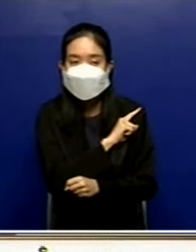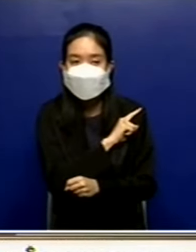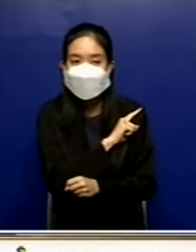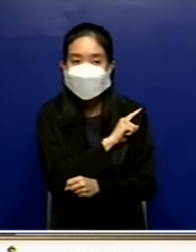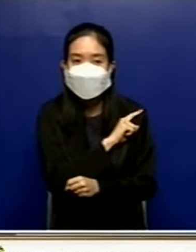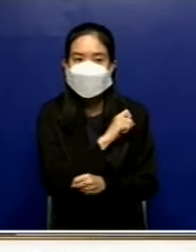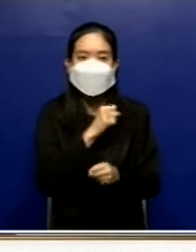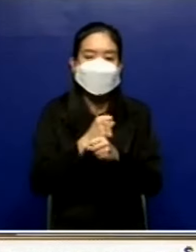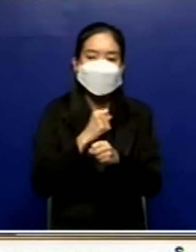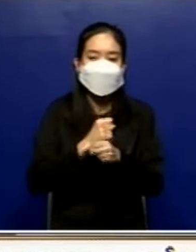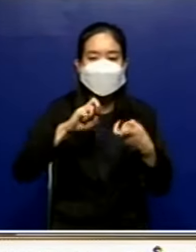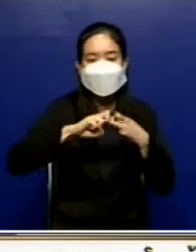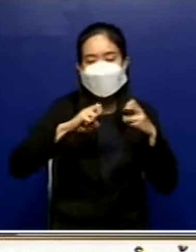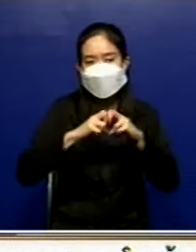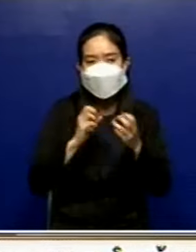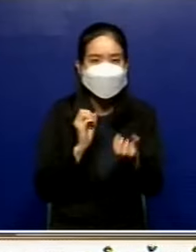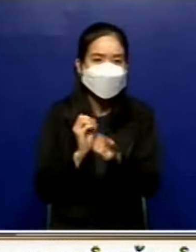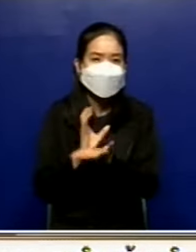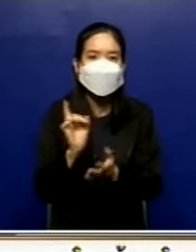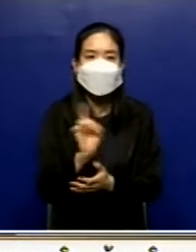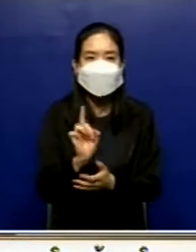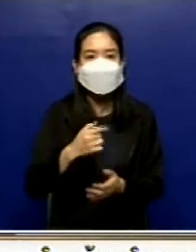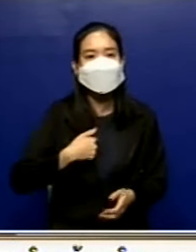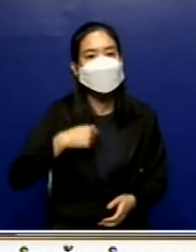จะต้องเกิดปัหาอะไรต่ๆมากมาย